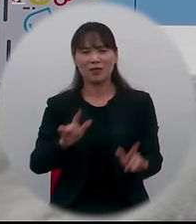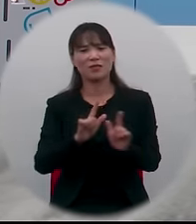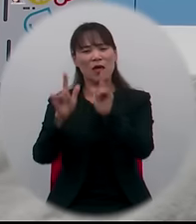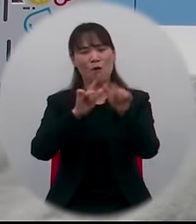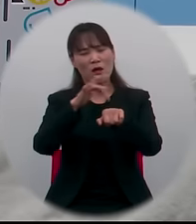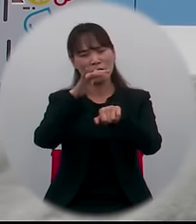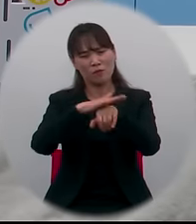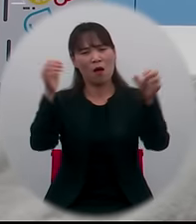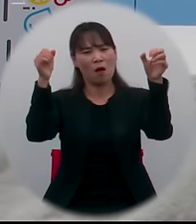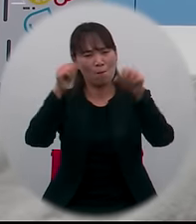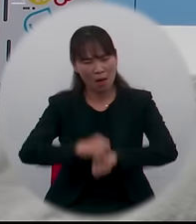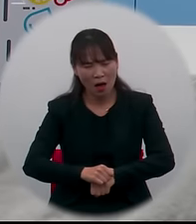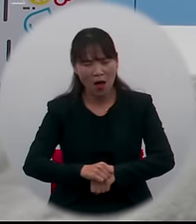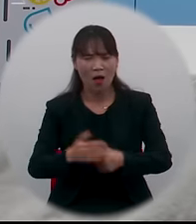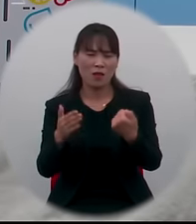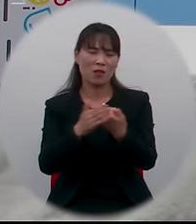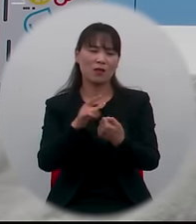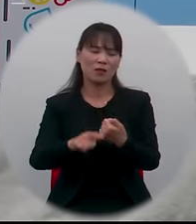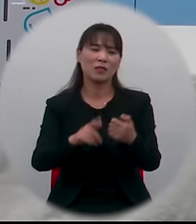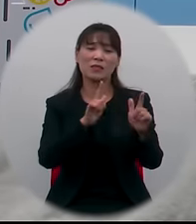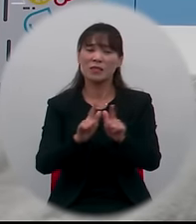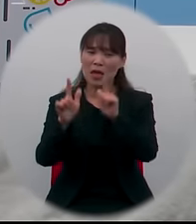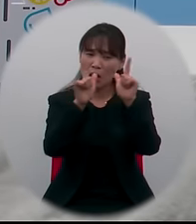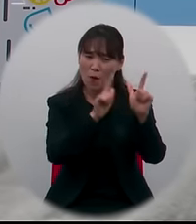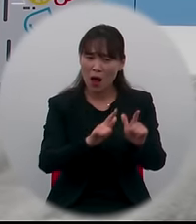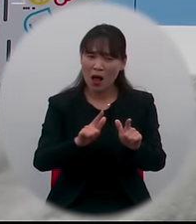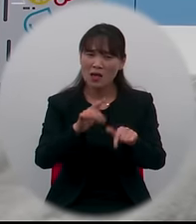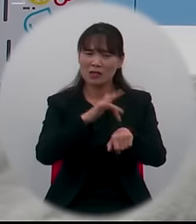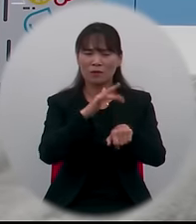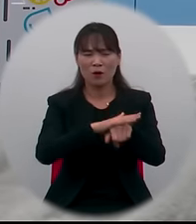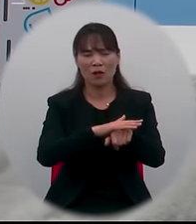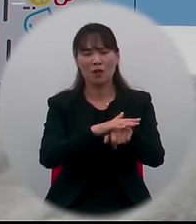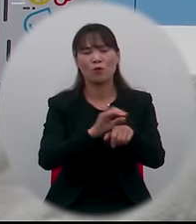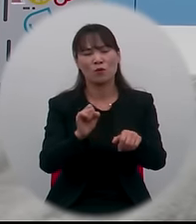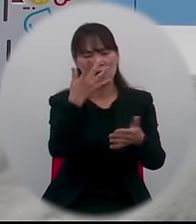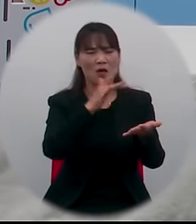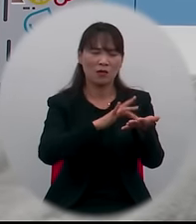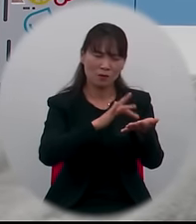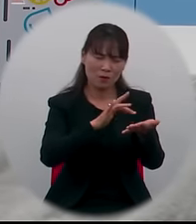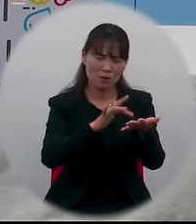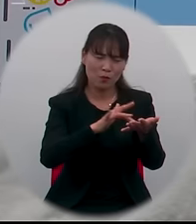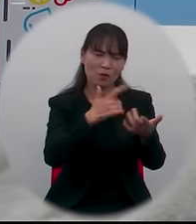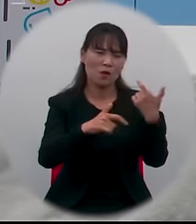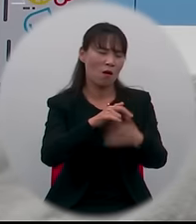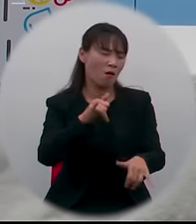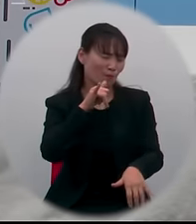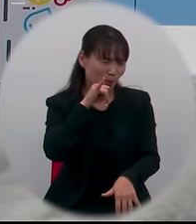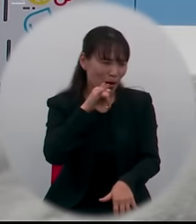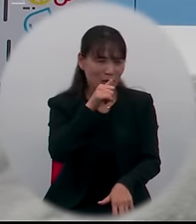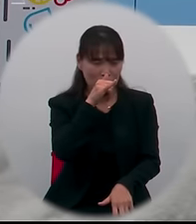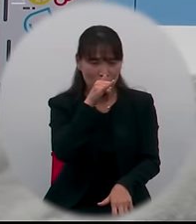자녀들의 생활 습관이 무너졌기 때문에 그 무너진 생활만큼 스마트폰을 더 막 쓰게 되어 버렸어요이